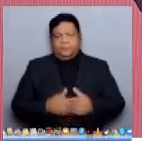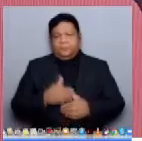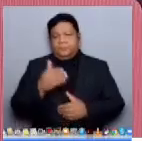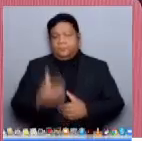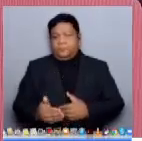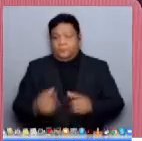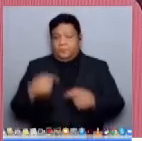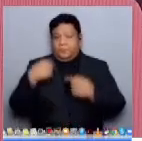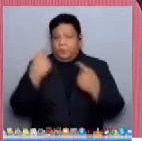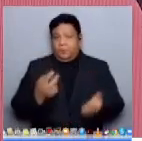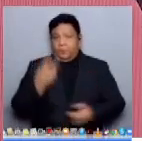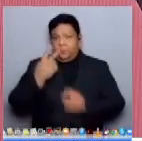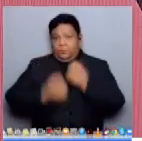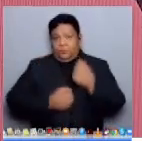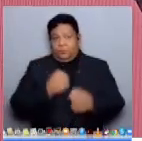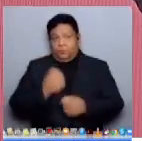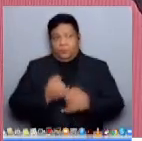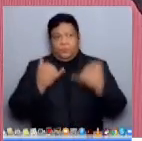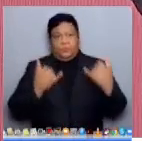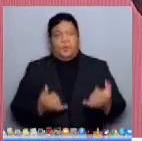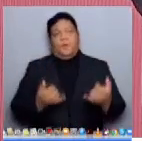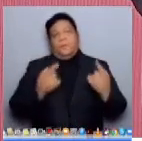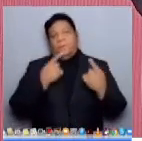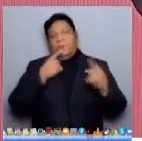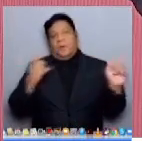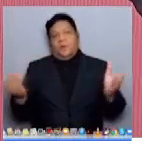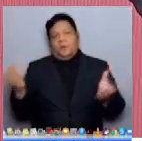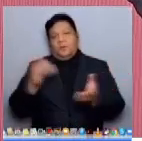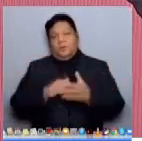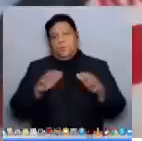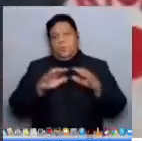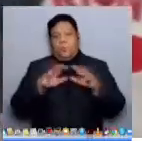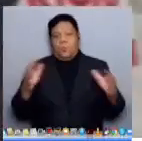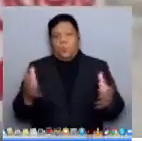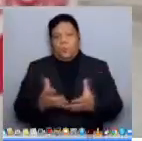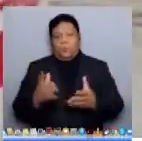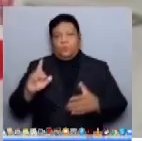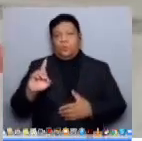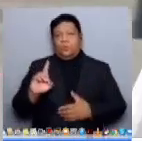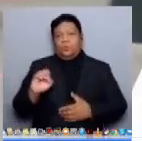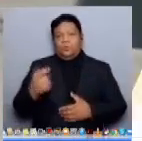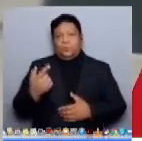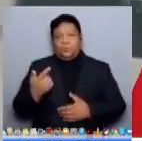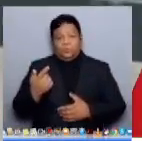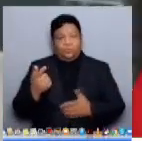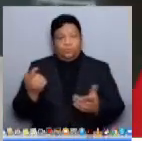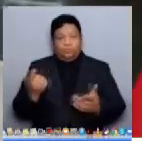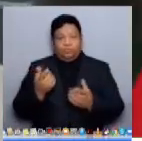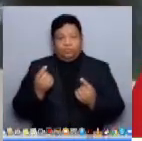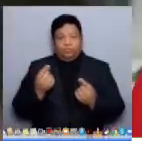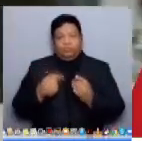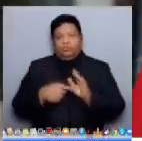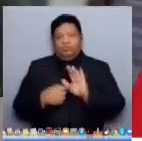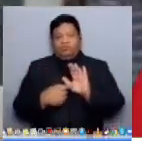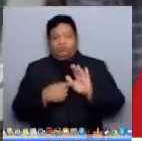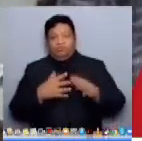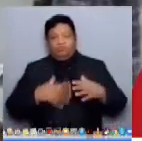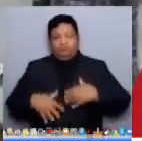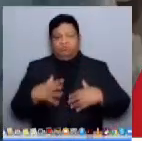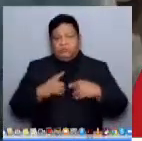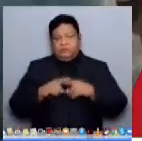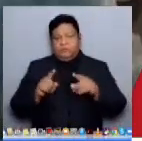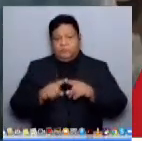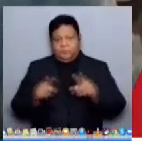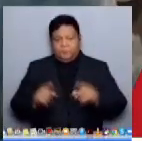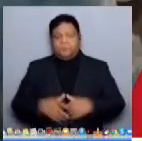gilas ang purebred dog sa World Dog Show sa Madrid, Spain. Mahigit 15,000 pets mula sa iba't ibang bansang lumahok. Gaya ng